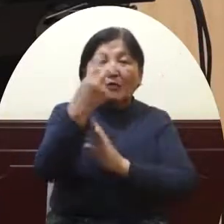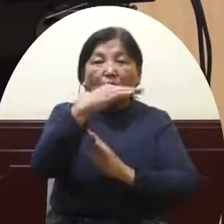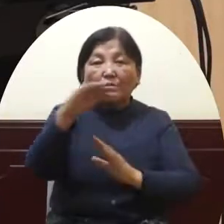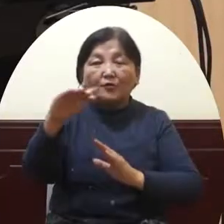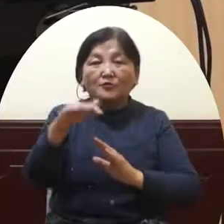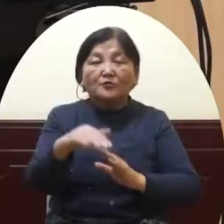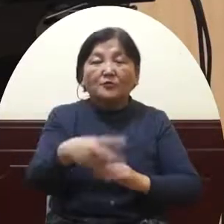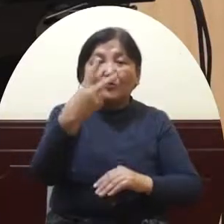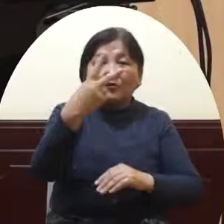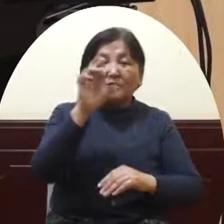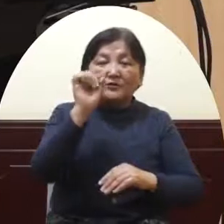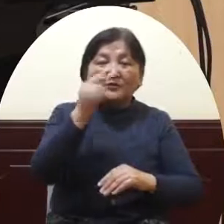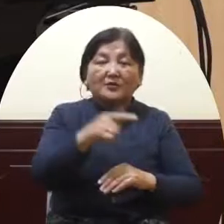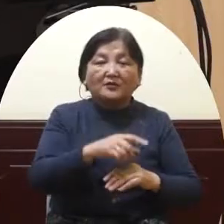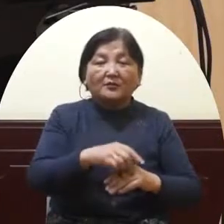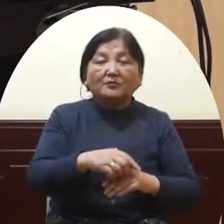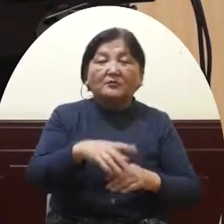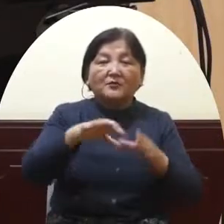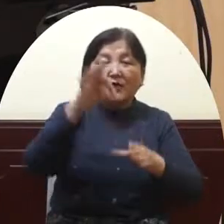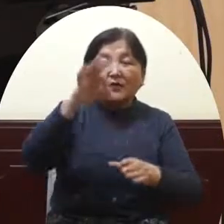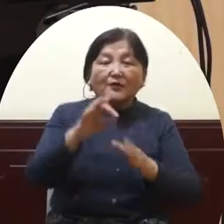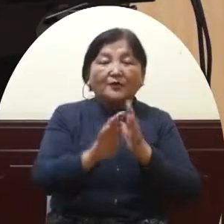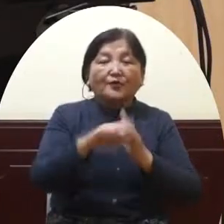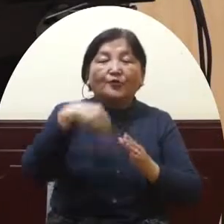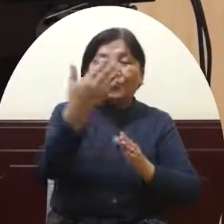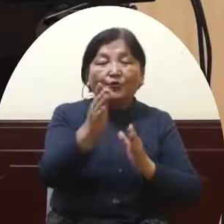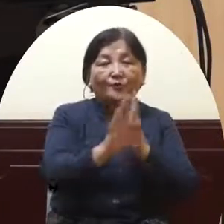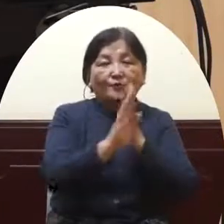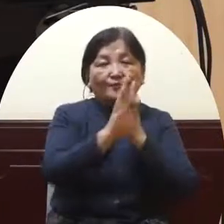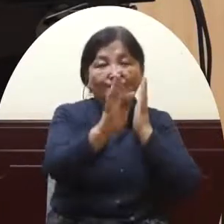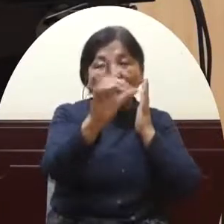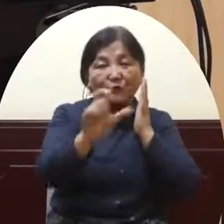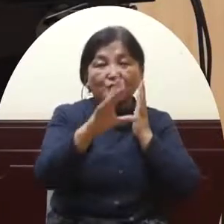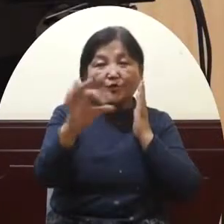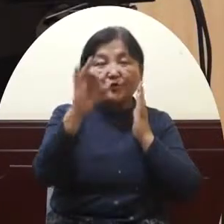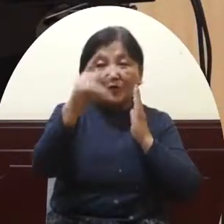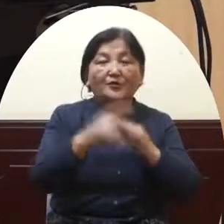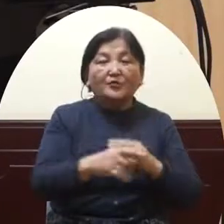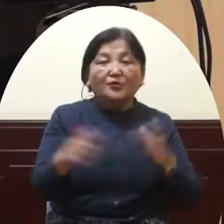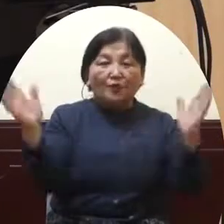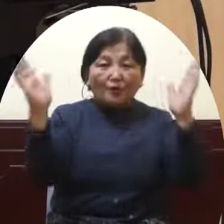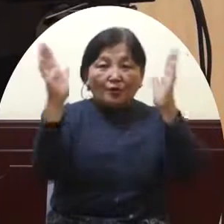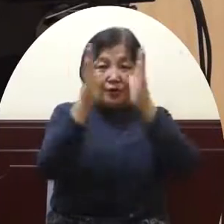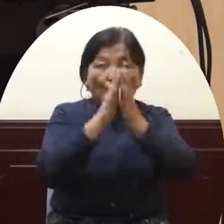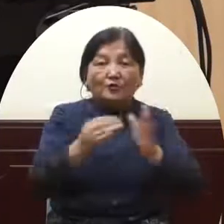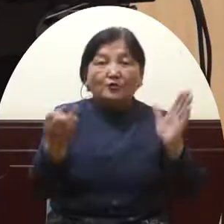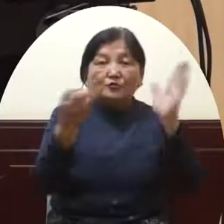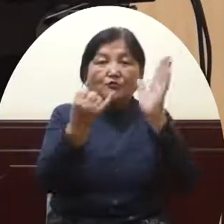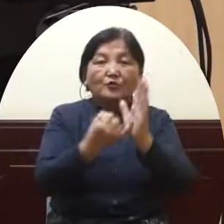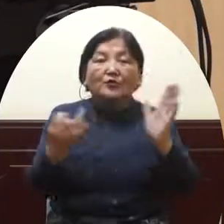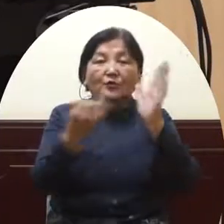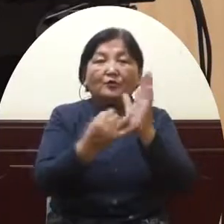хооронд хамгийн их оргил үедэр очдог гэж санал өгдөг хүмүүс. Тэгээд унчаад орой 6-7 цагаас хойш